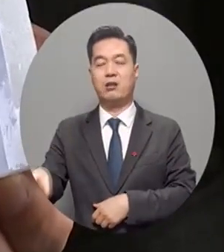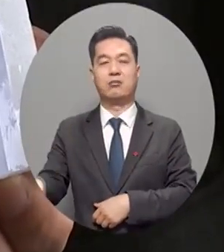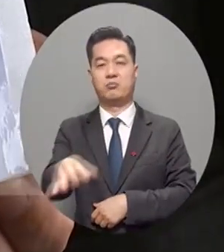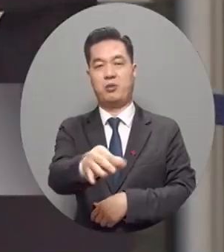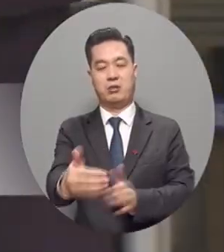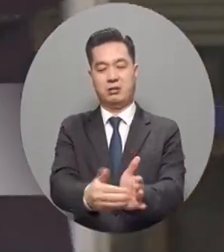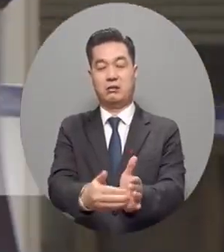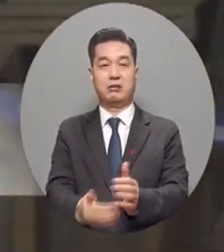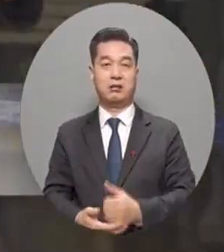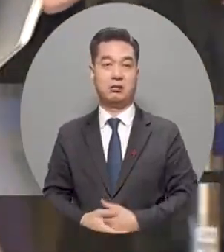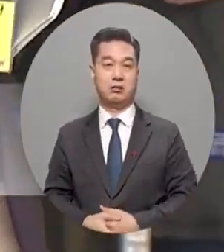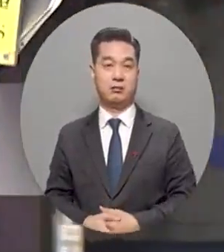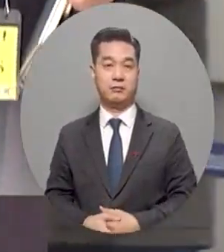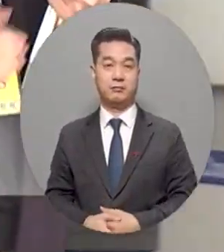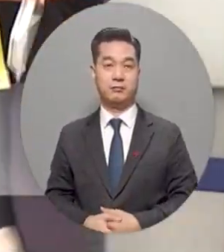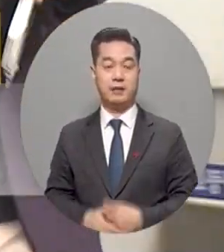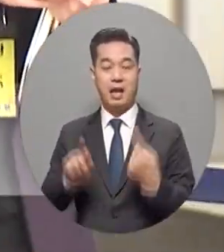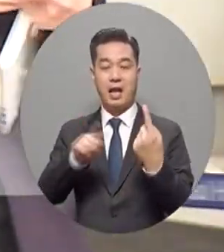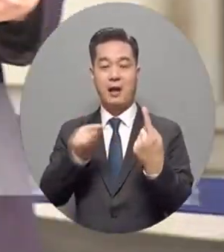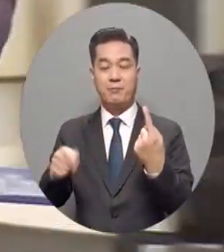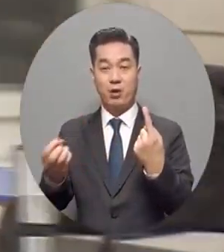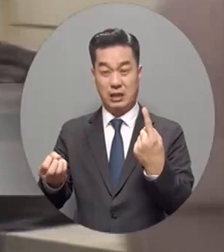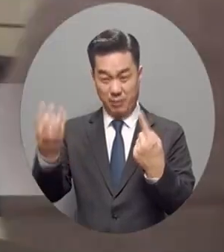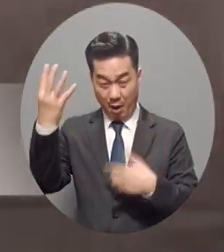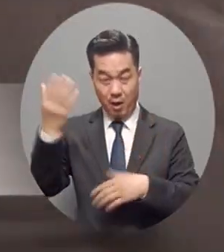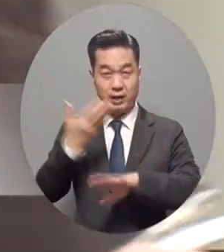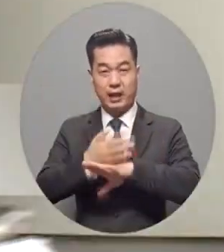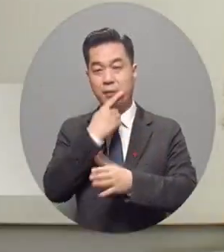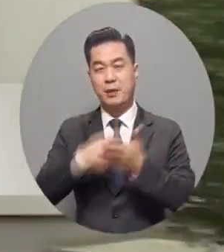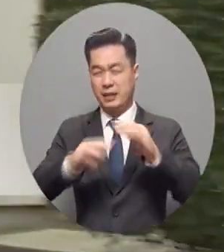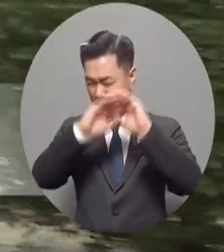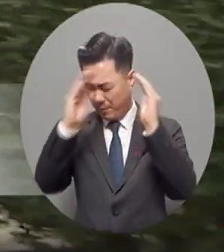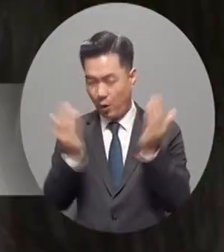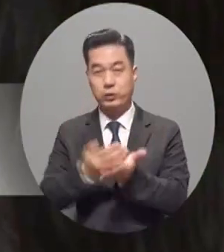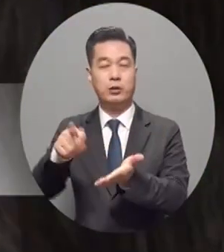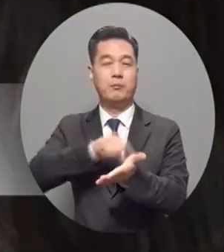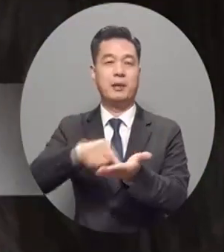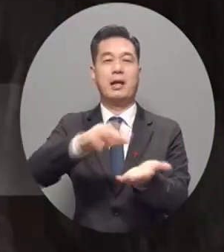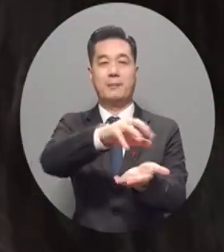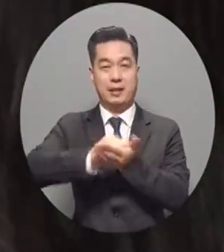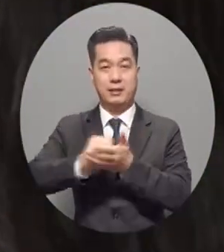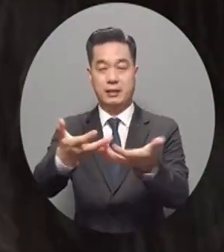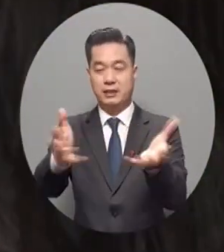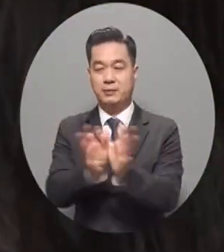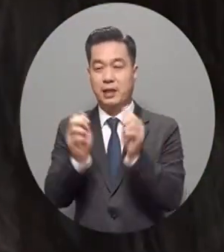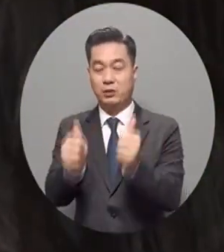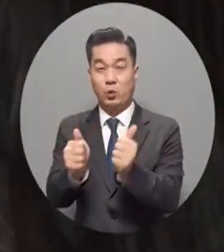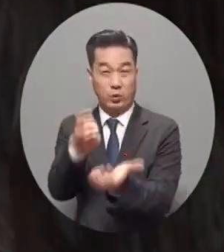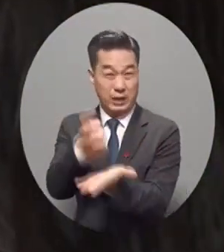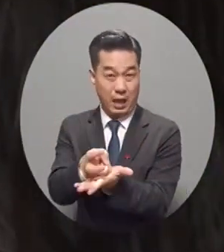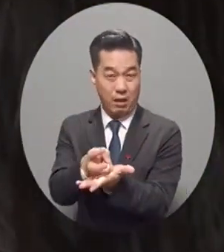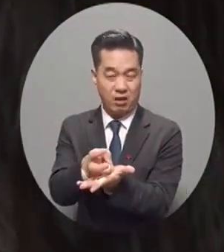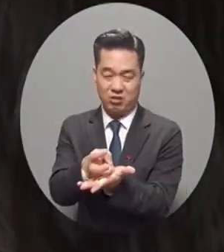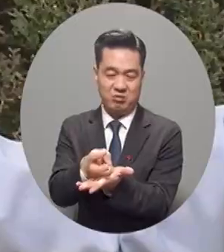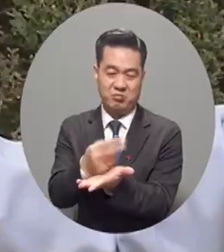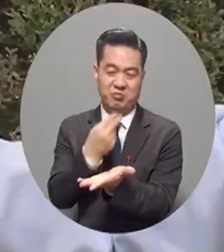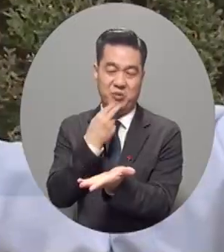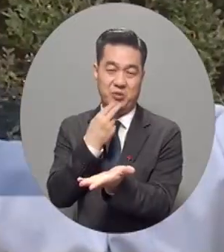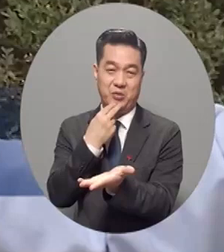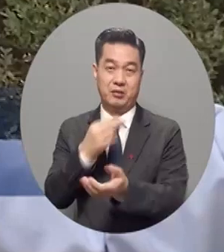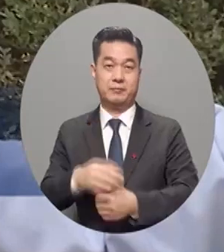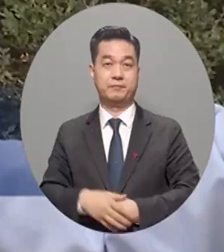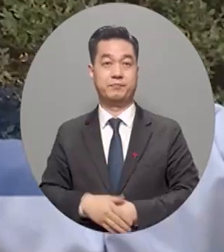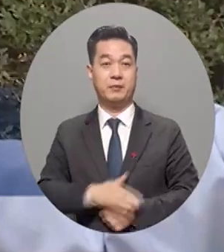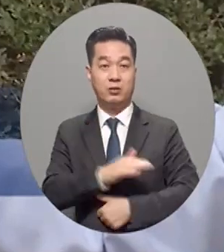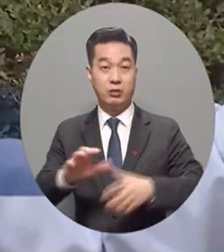겁니다. 한 명만 승소해도 다른 피해자가 모두 배상받는 집단소송제는 적용되지 않습니다.